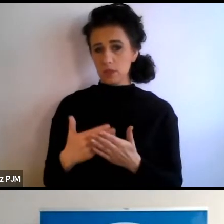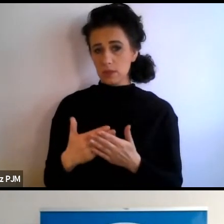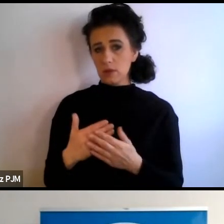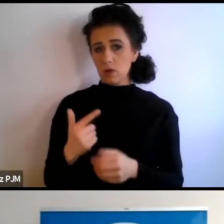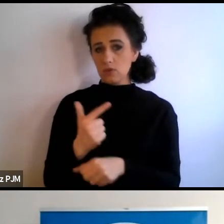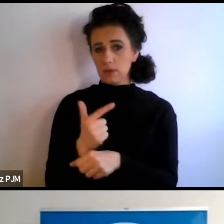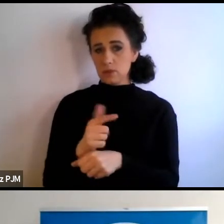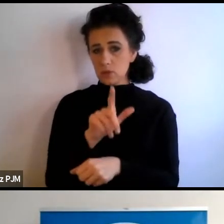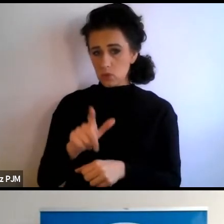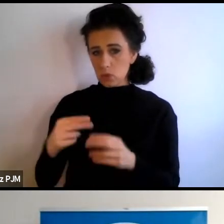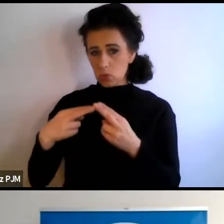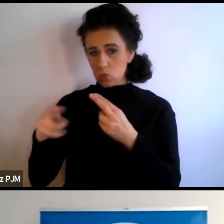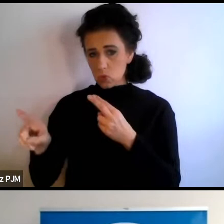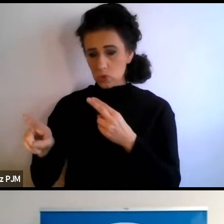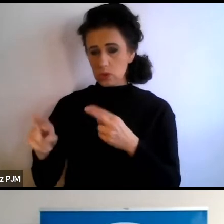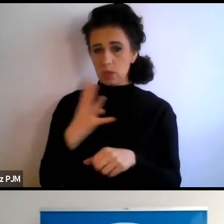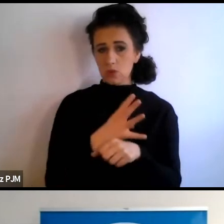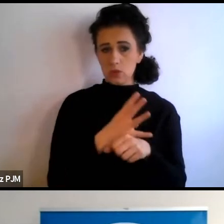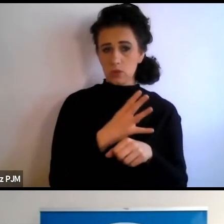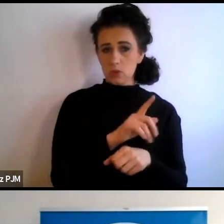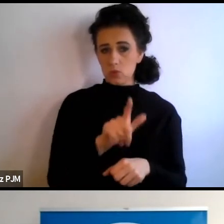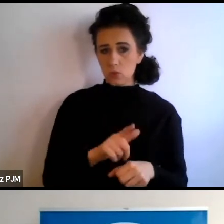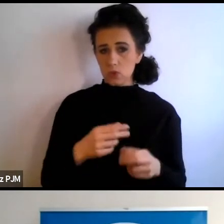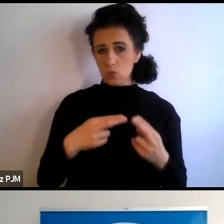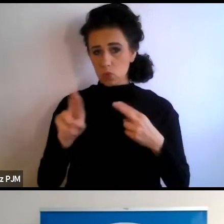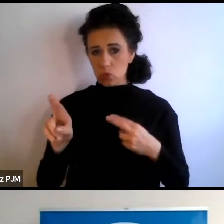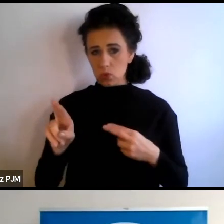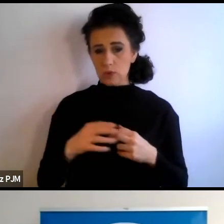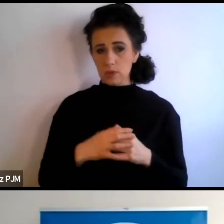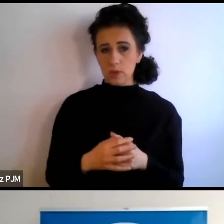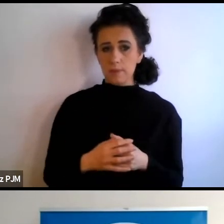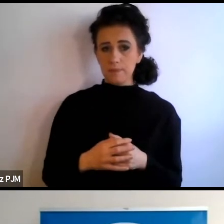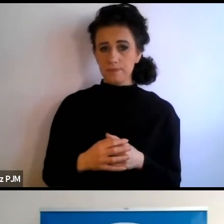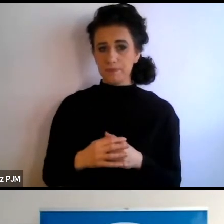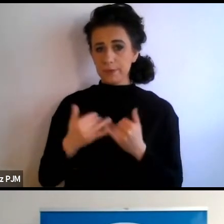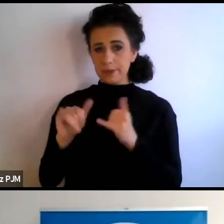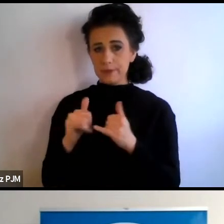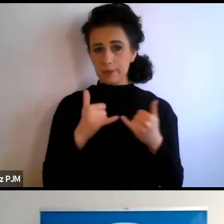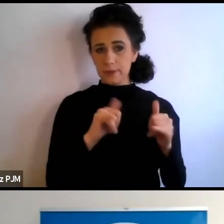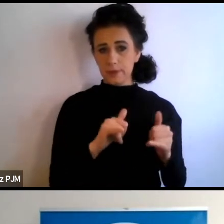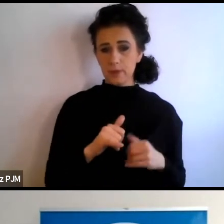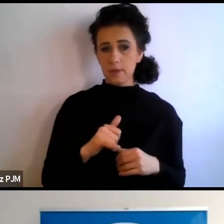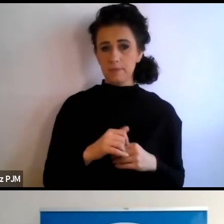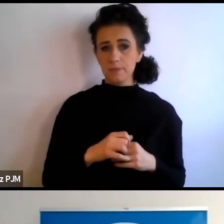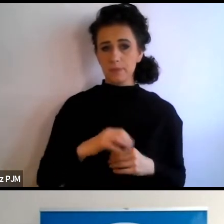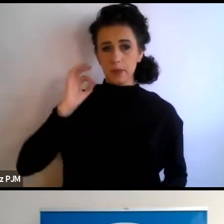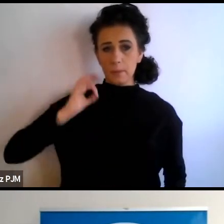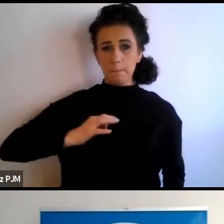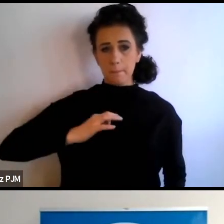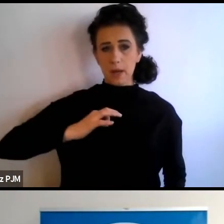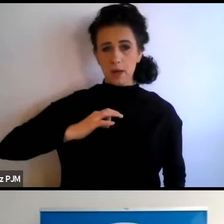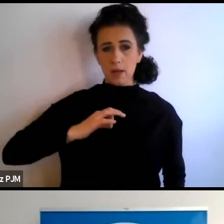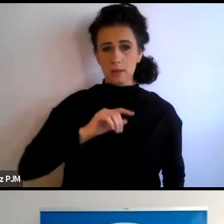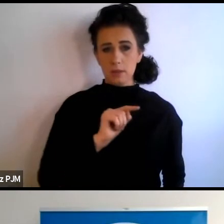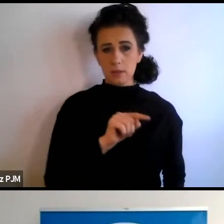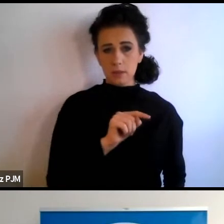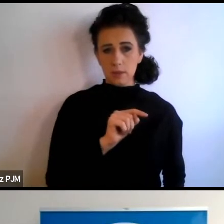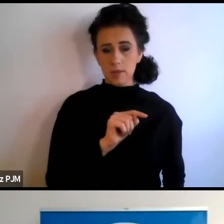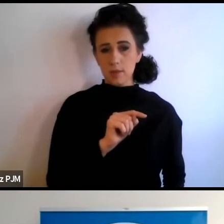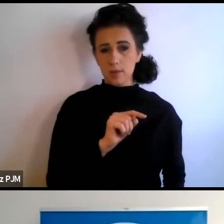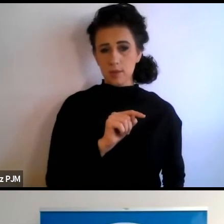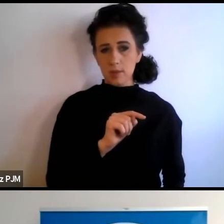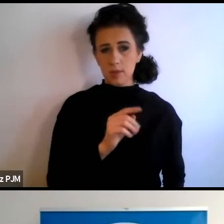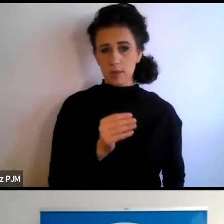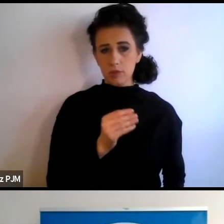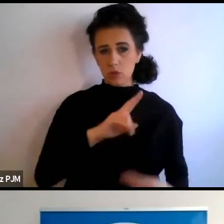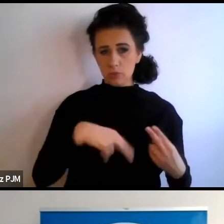też różnica. I teraz jeszcze przy okazji powiem, odpowiadając na pytanie pani Ateny, że w naszym wypadku mogłaby być